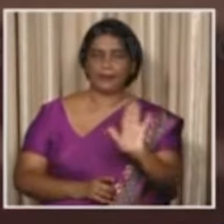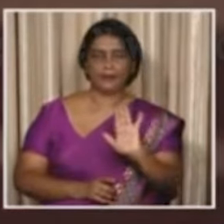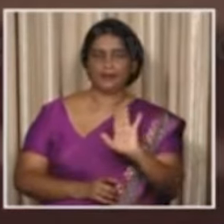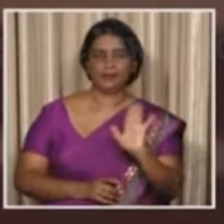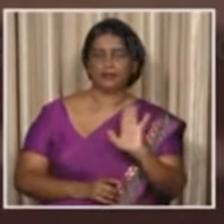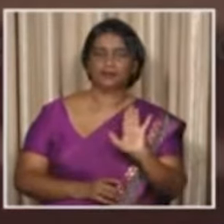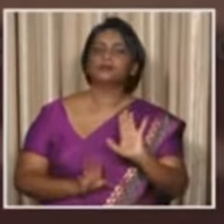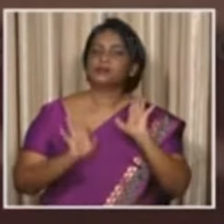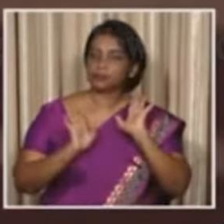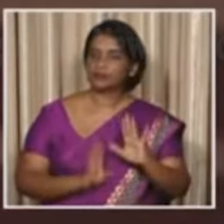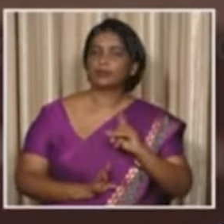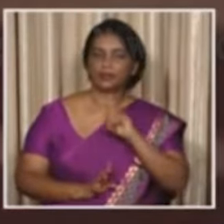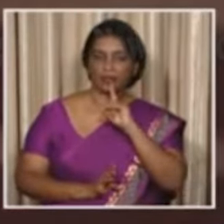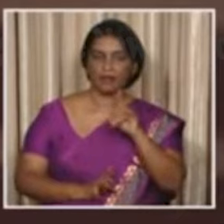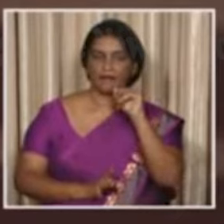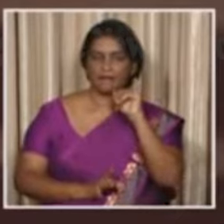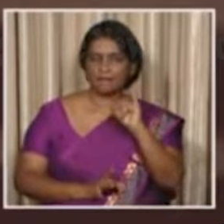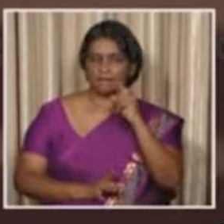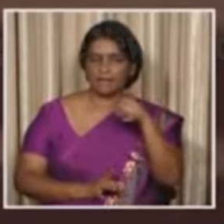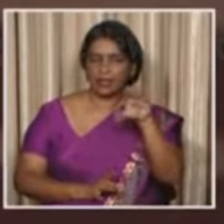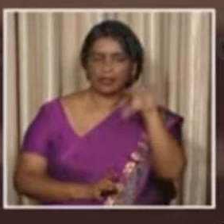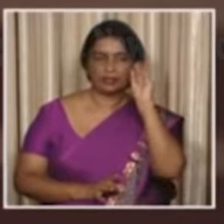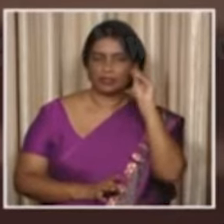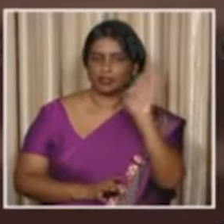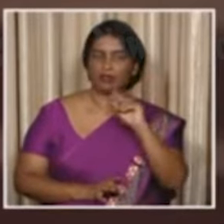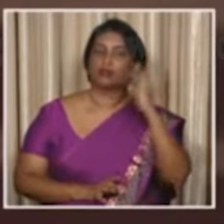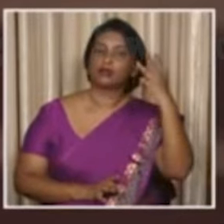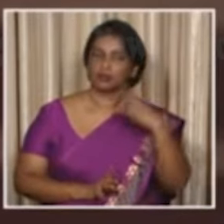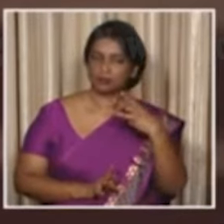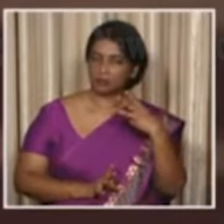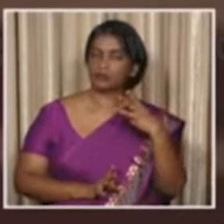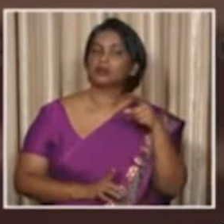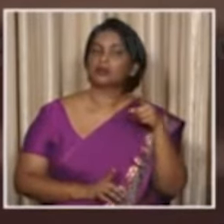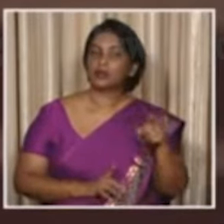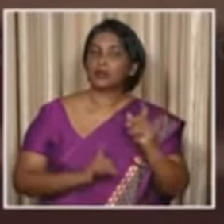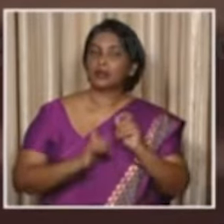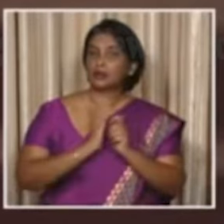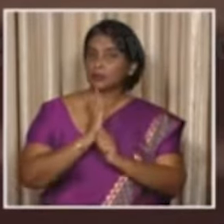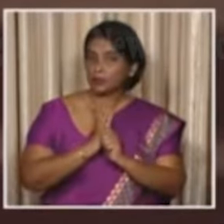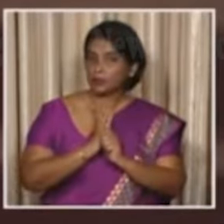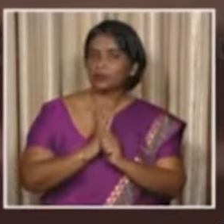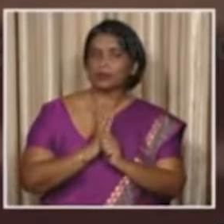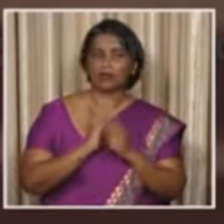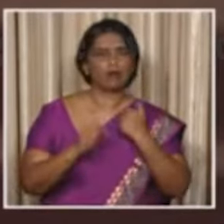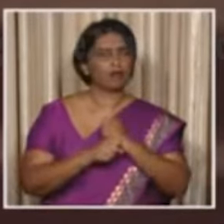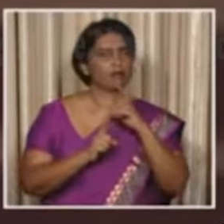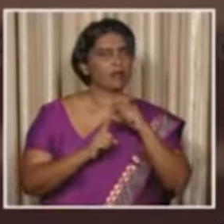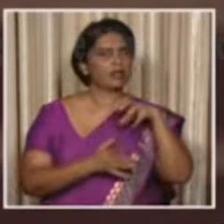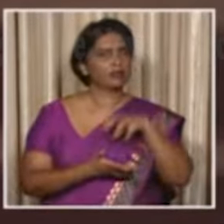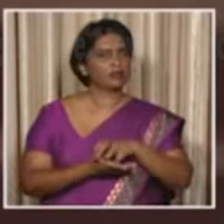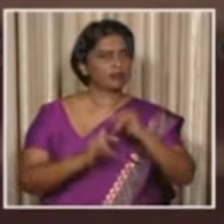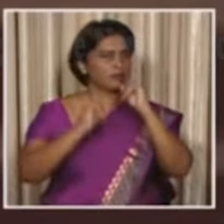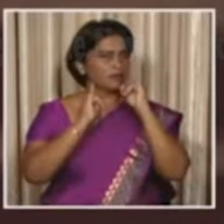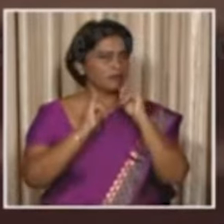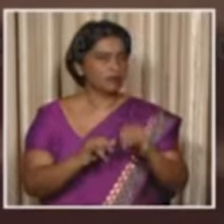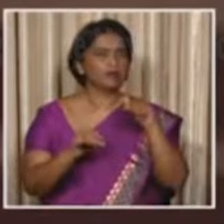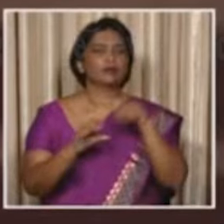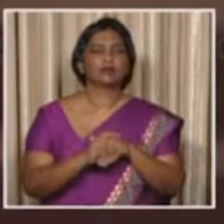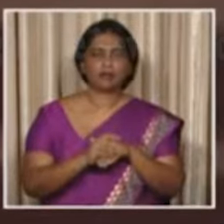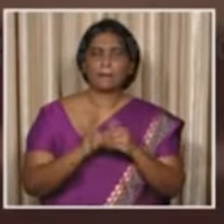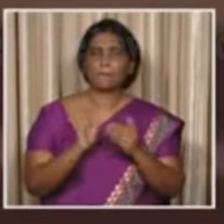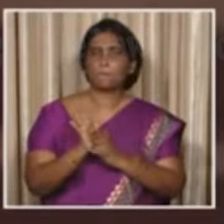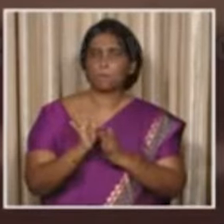මං ඒ ගැන කිව්වේ ඒක වරදවා තේරුම් ගන්න එපා. තුන්වෙනි කාරණාව මේ පාතාලේ මම ගම්පා දිස්ත්‍රික්කයේ නරකම තැනක් තමයි මේ